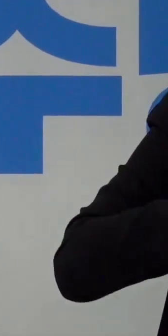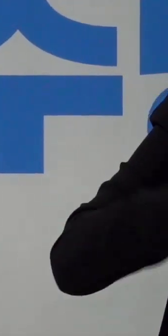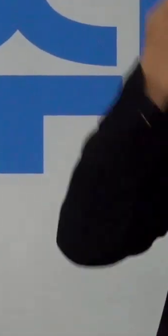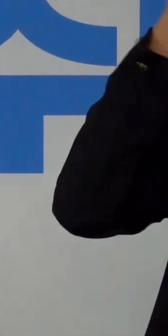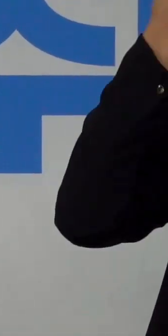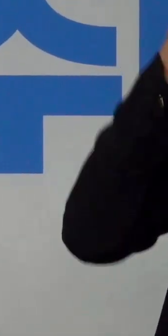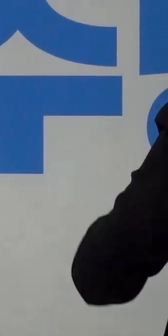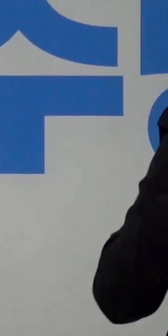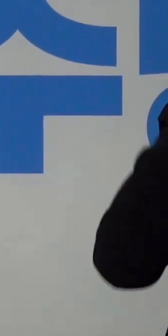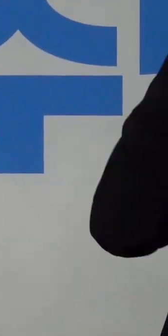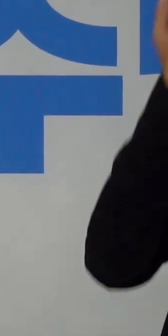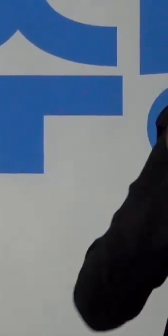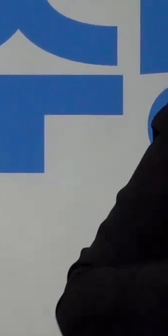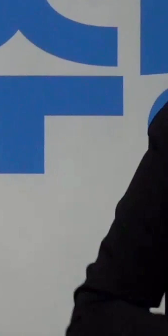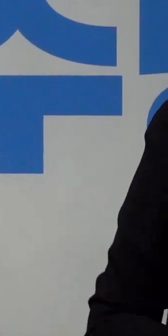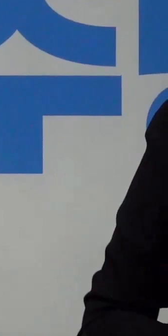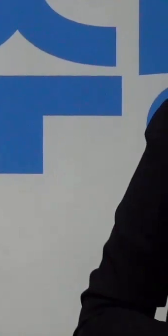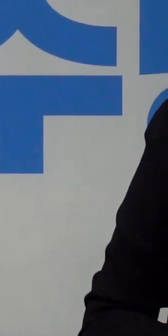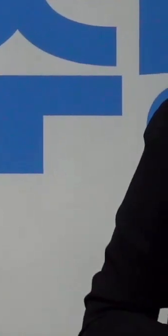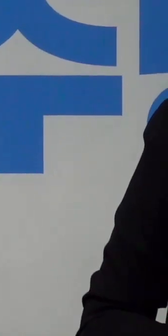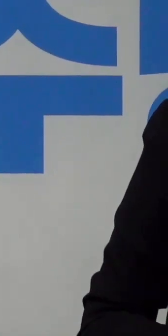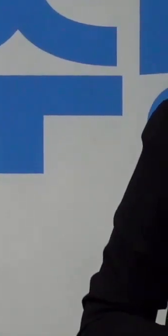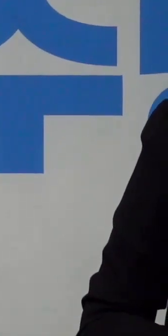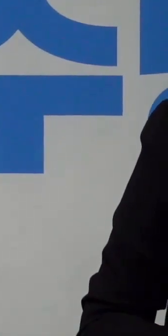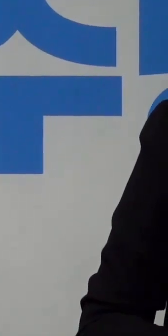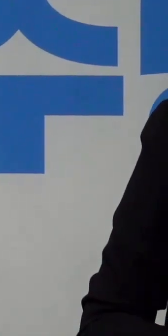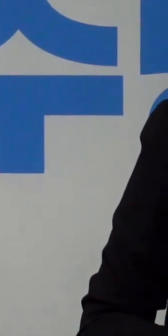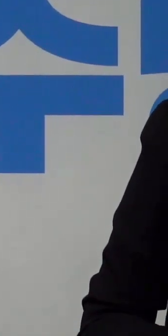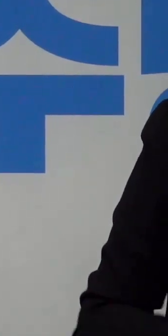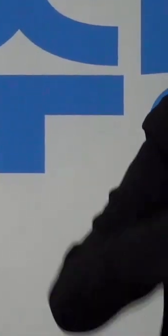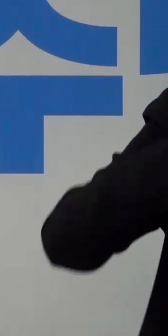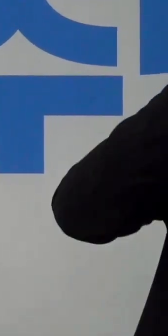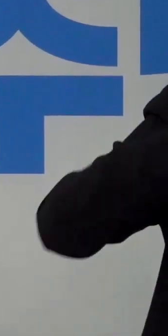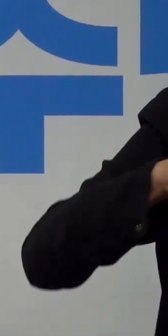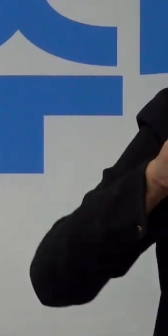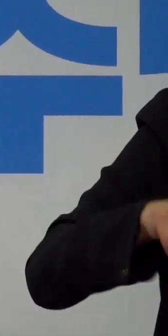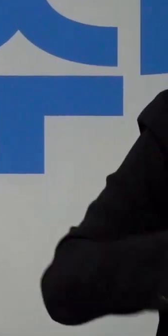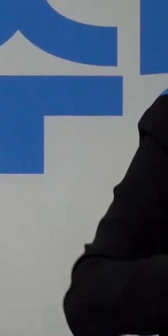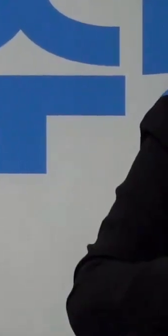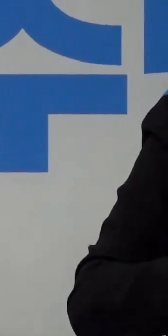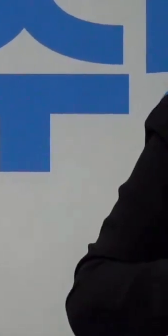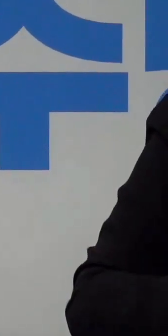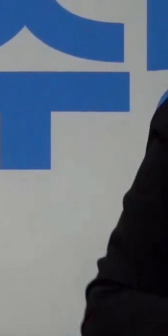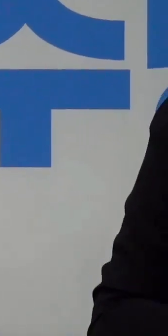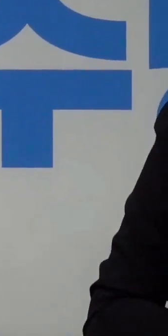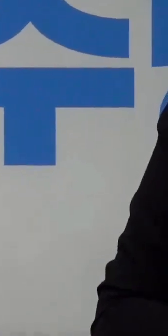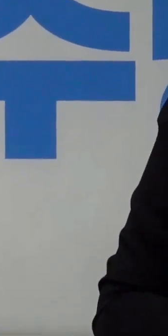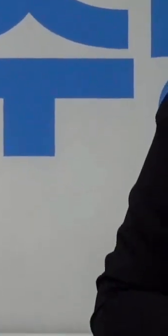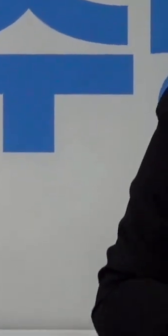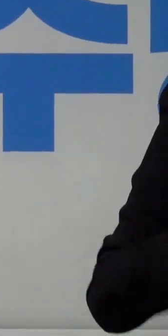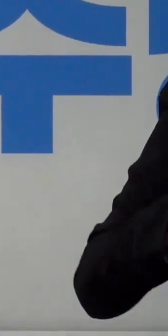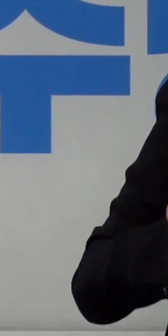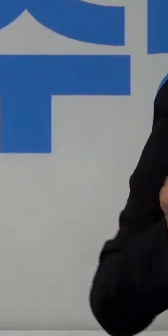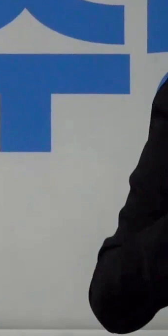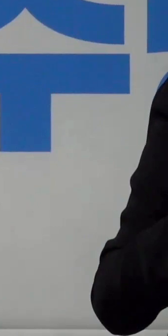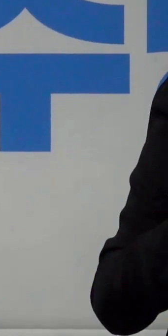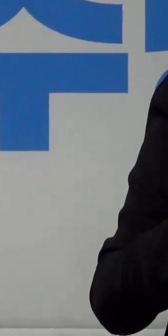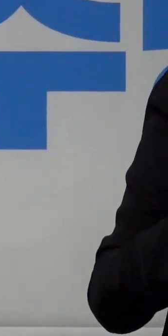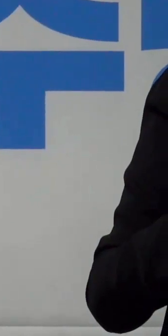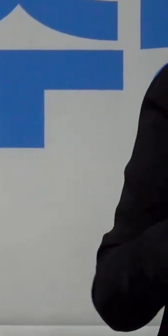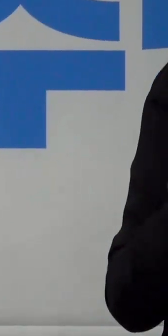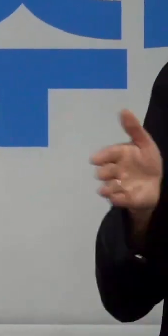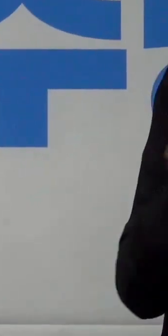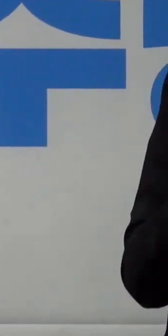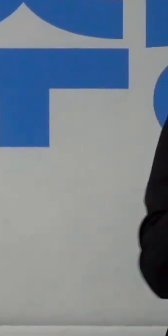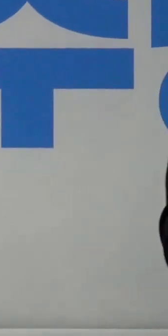그렇게 차이가 있는 건가요? 저기 서부 지역은 지금도 많이 지금 그